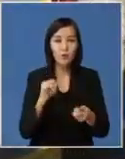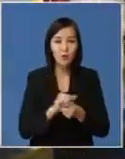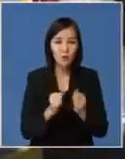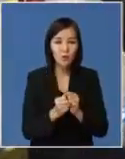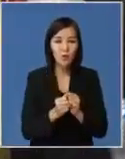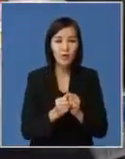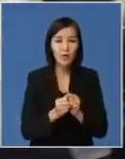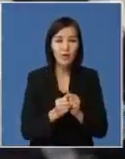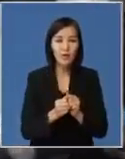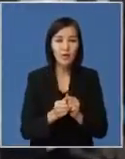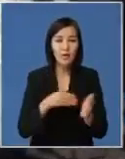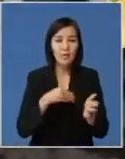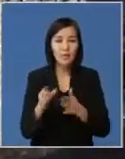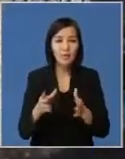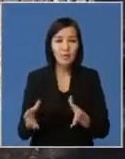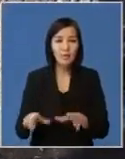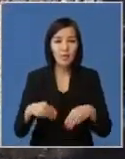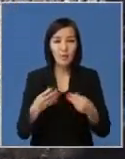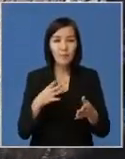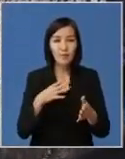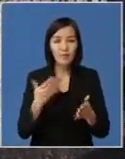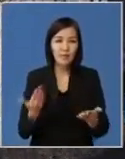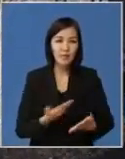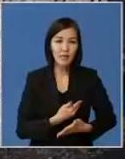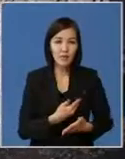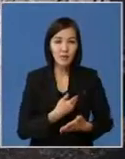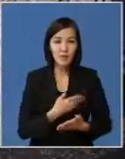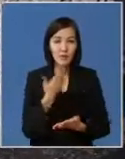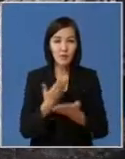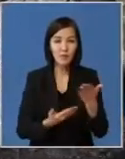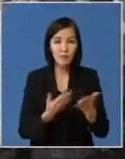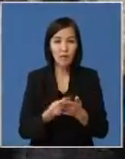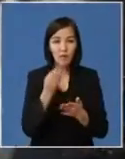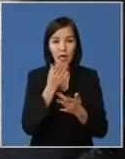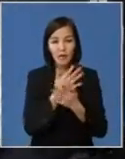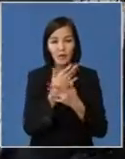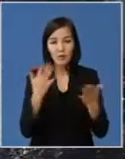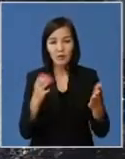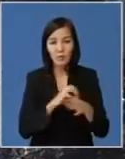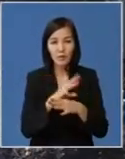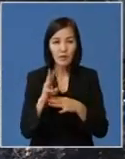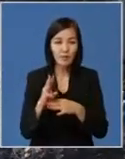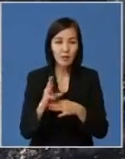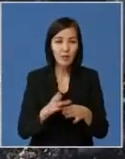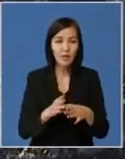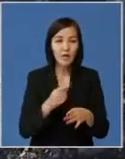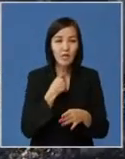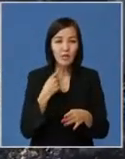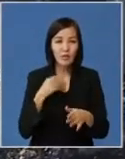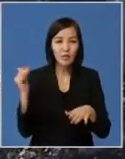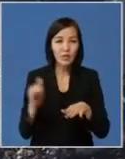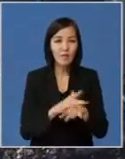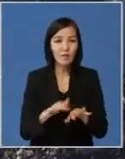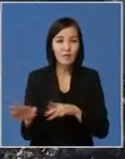түсіріп берді. Үйді аралап, көмекке мұқтаж жандардың қажеттіліктерін сұрап білді. Азық-түлік керек жарақтармен қамтыды. Айта кетсек, облыс